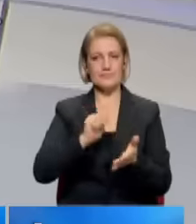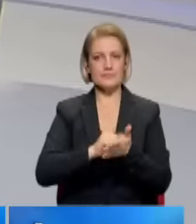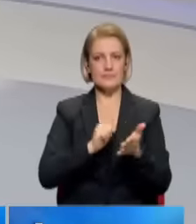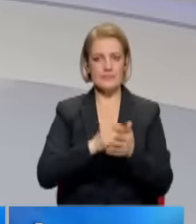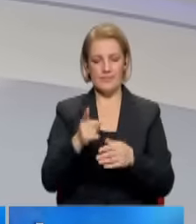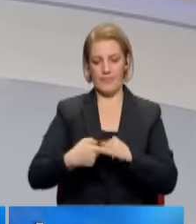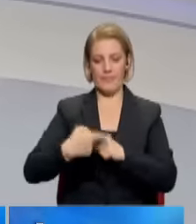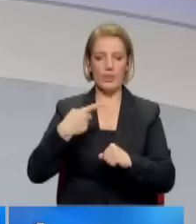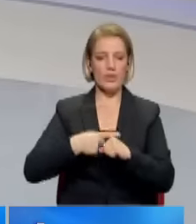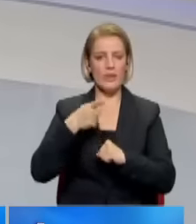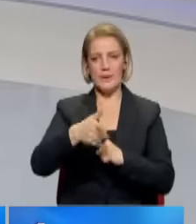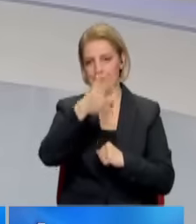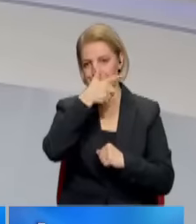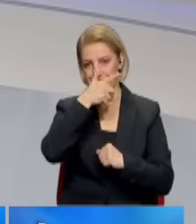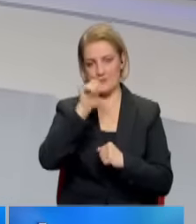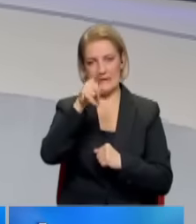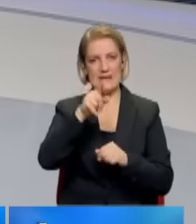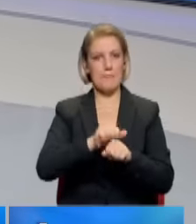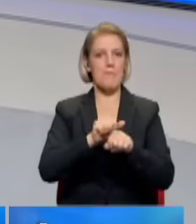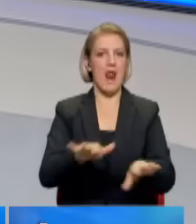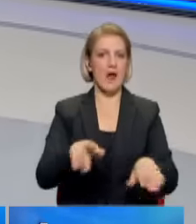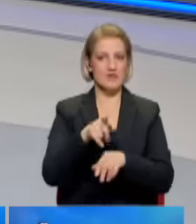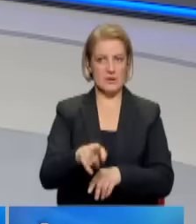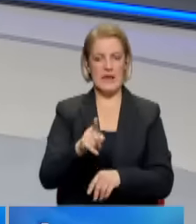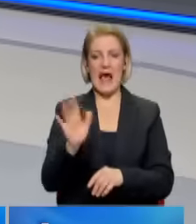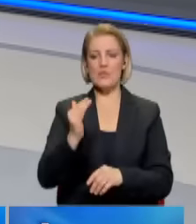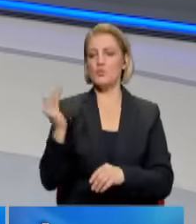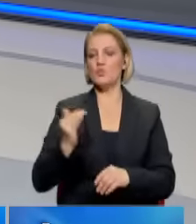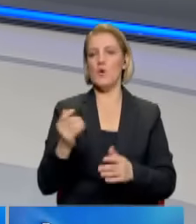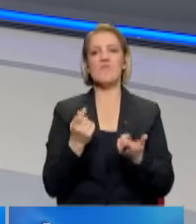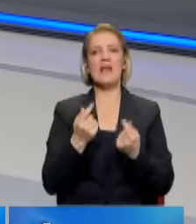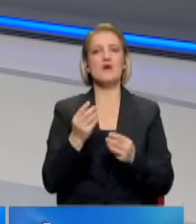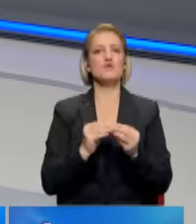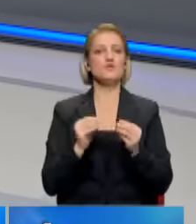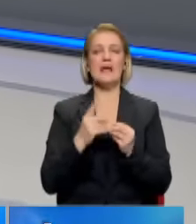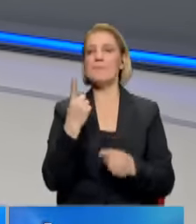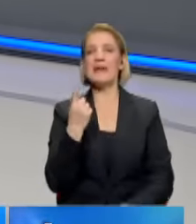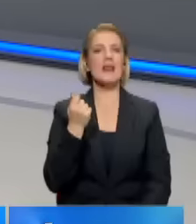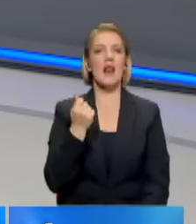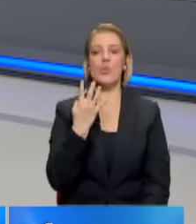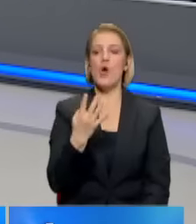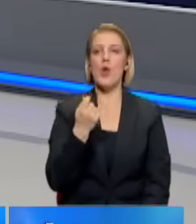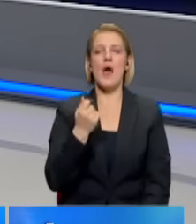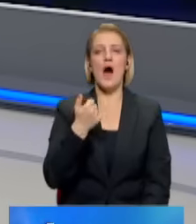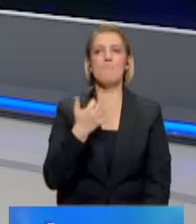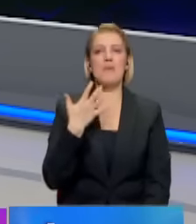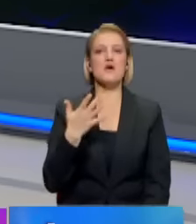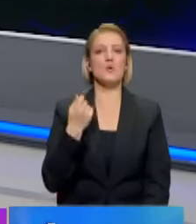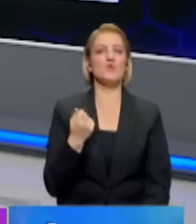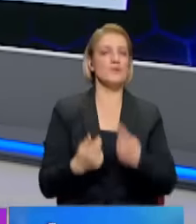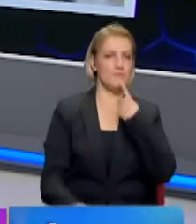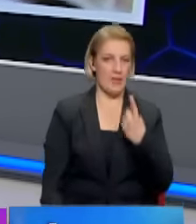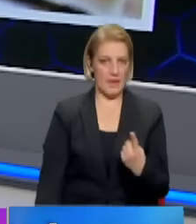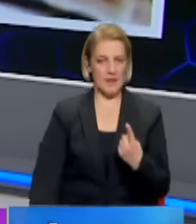Gazetesi. Geçtiğimiz hafta Perşembe günü sizlerle paylaşmıştık. En uygun fiyatlı yumurtanın adedi 4 lira 65 kuruş